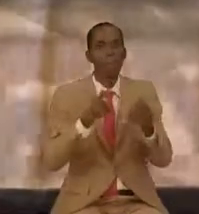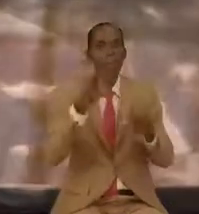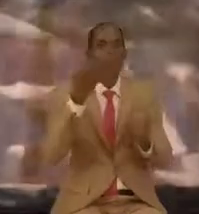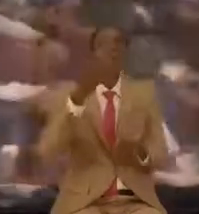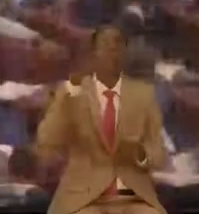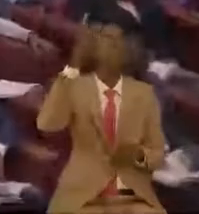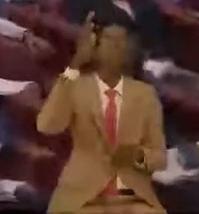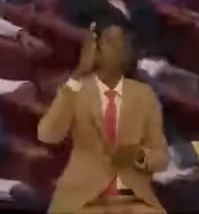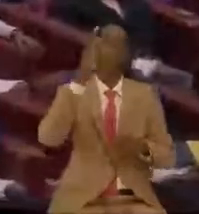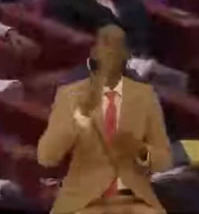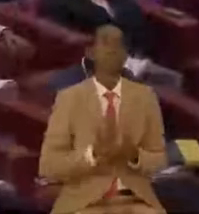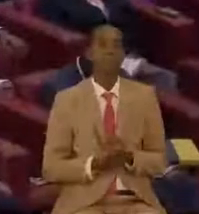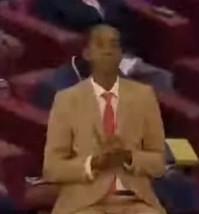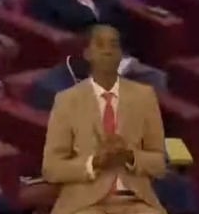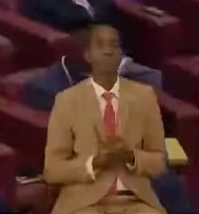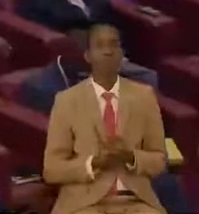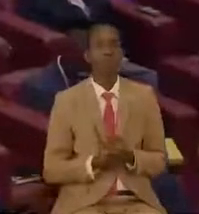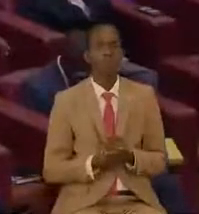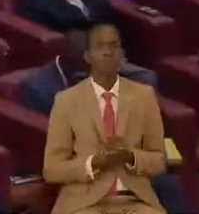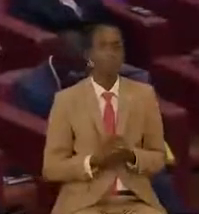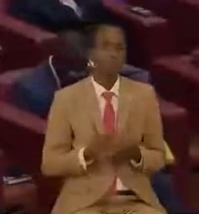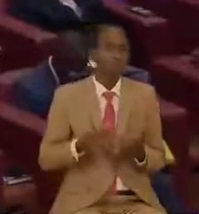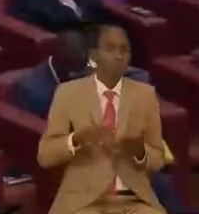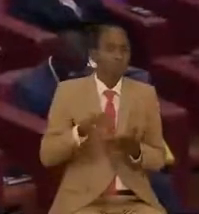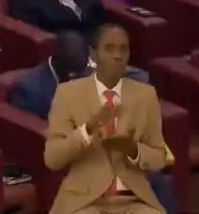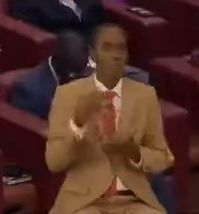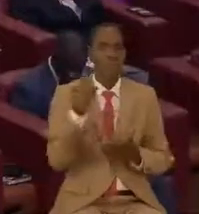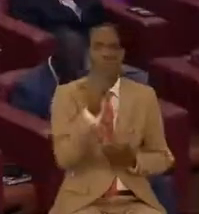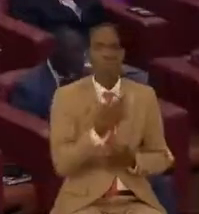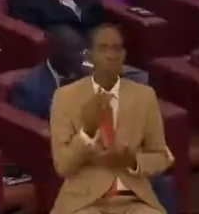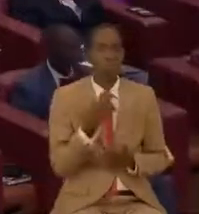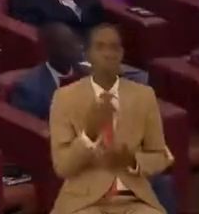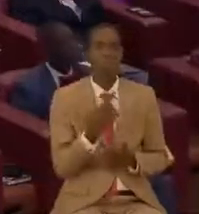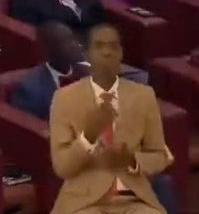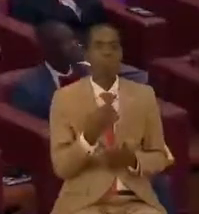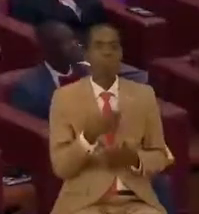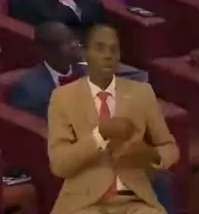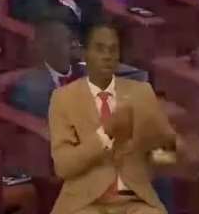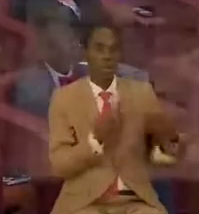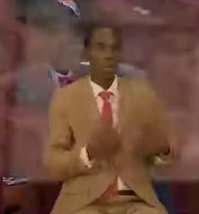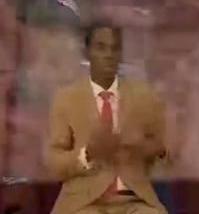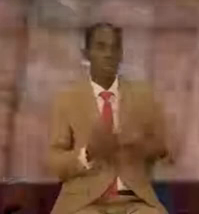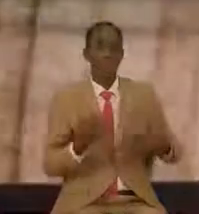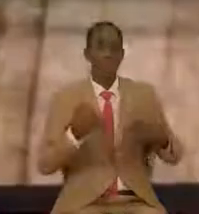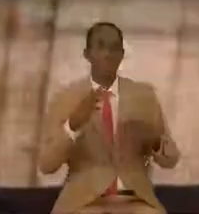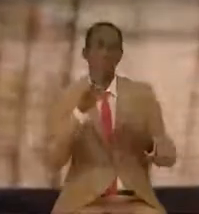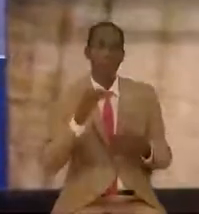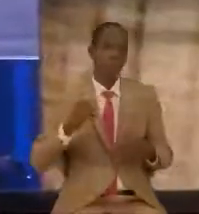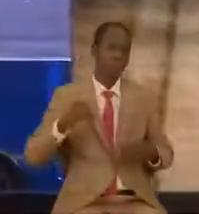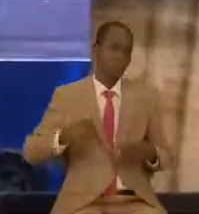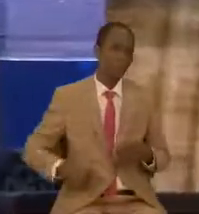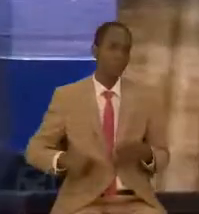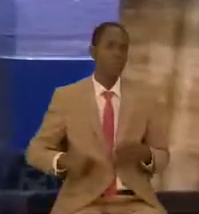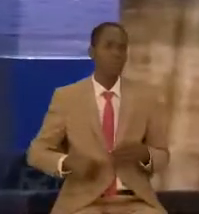pas des hommes, mais de Dieu. Ce dont le cœur et l'esprit sont